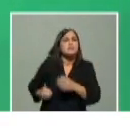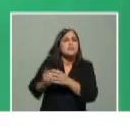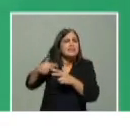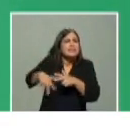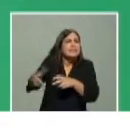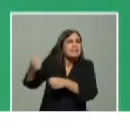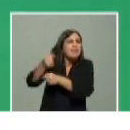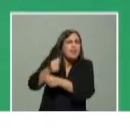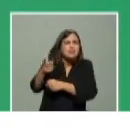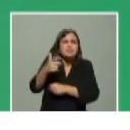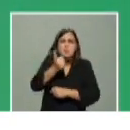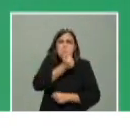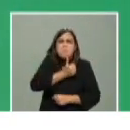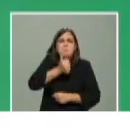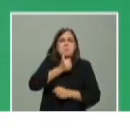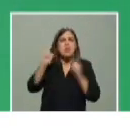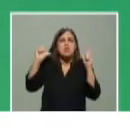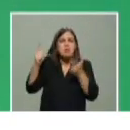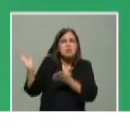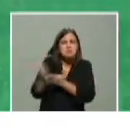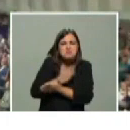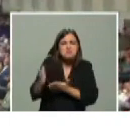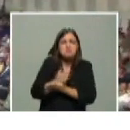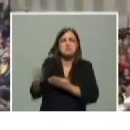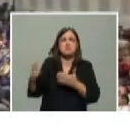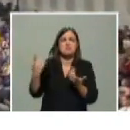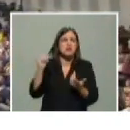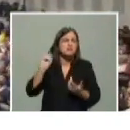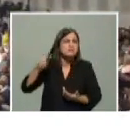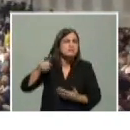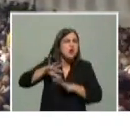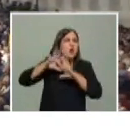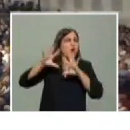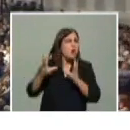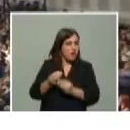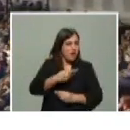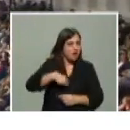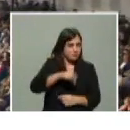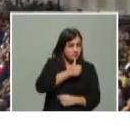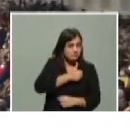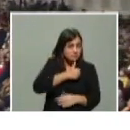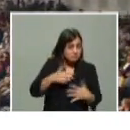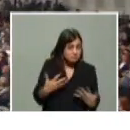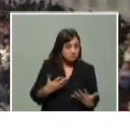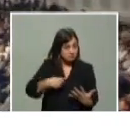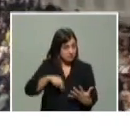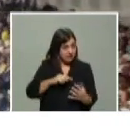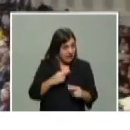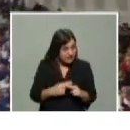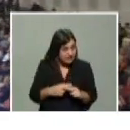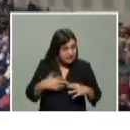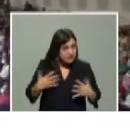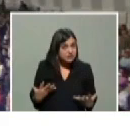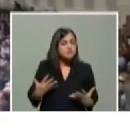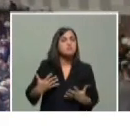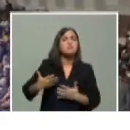εθνική ασφάλεια της χώρας ή οτιδήποτε. Αλλά από εκεί και πέρα όμως, πώς καταστρέφεται ένα αρχείο επειδή αλλάζει το σύστημα? Δεν φροντίζεις να το μετατρέψεις